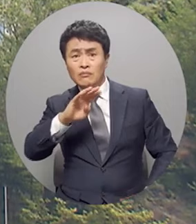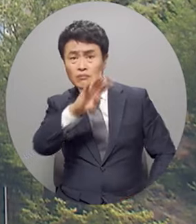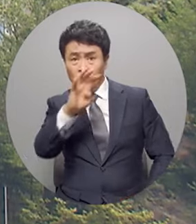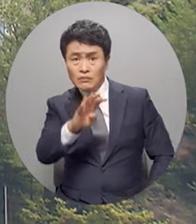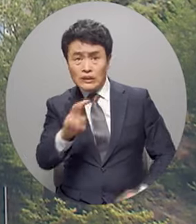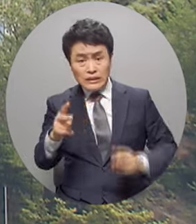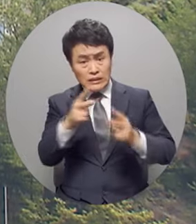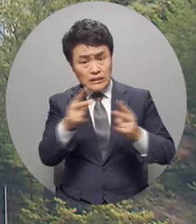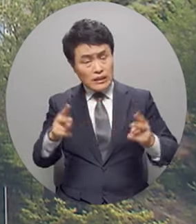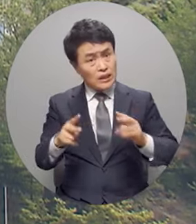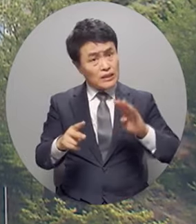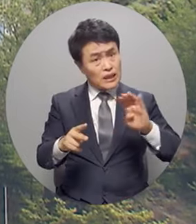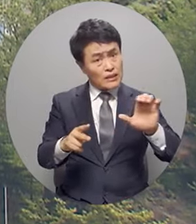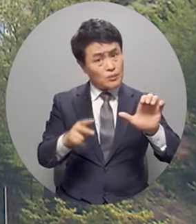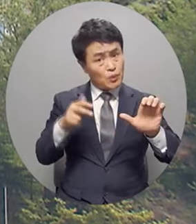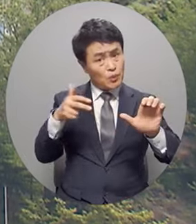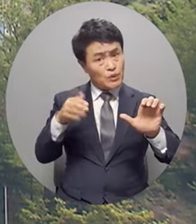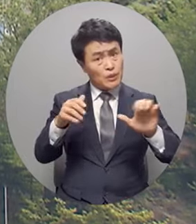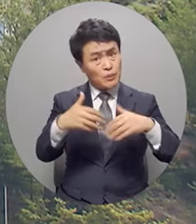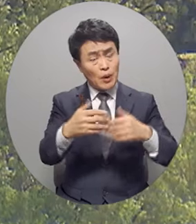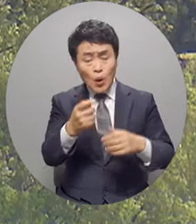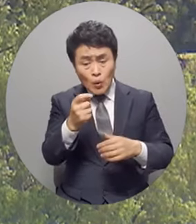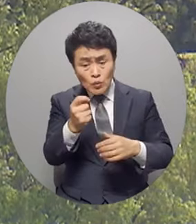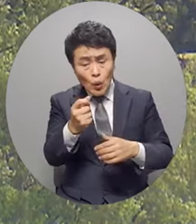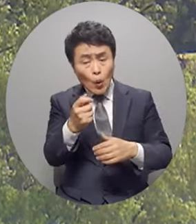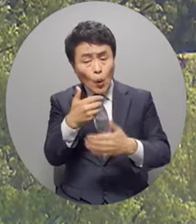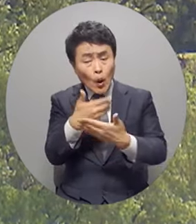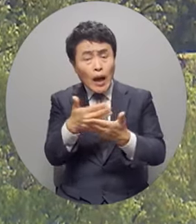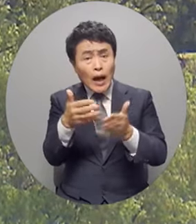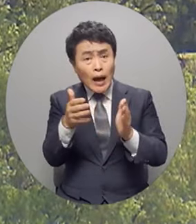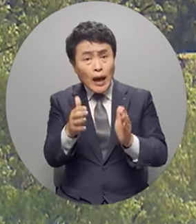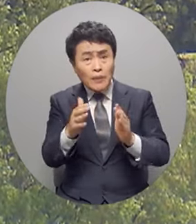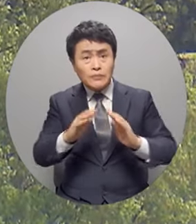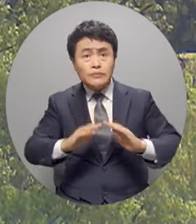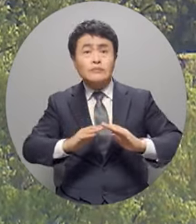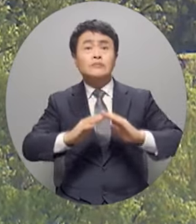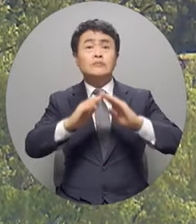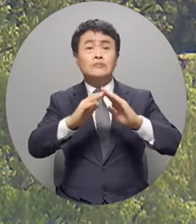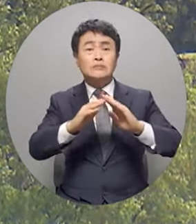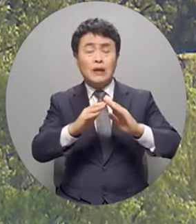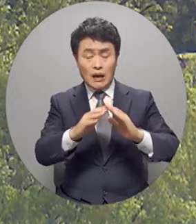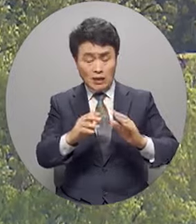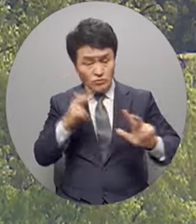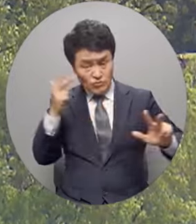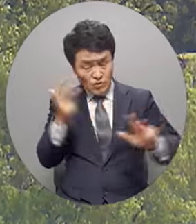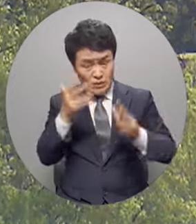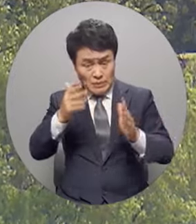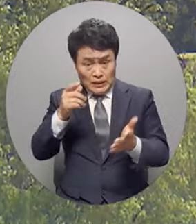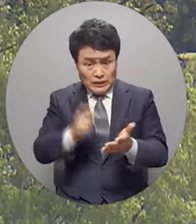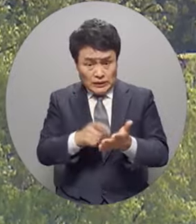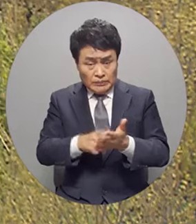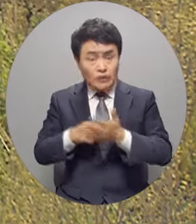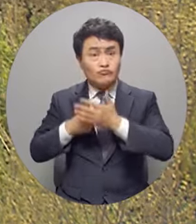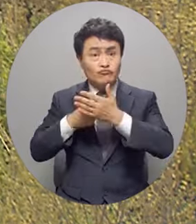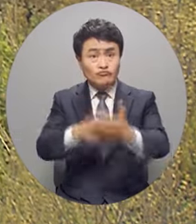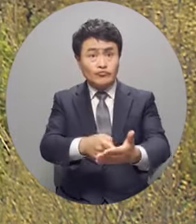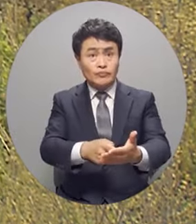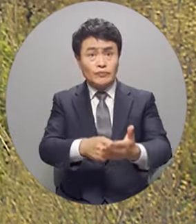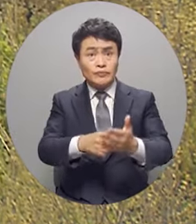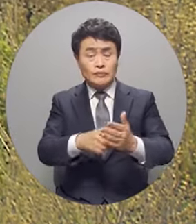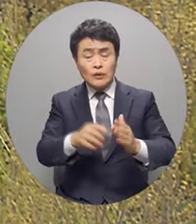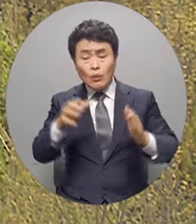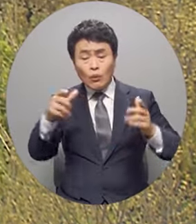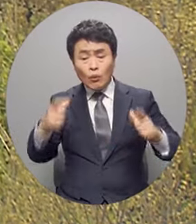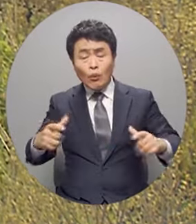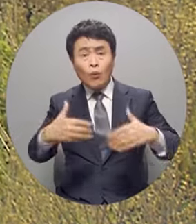2층의 45제곱미터, 소형 아파트 한 채 규모의 증축공사가 단 일주일 만에 급하게 진행됐는데 공간의